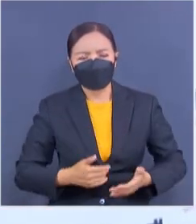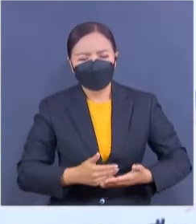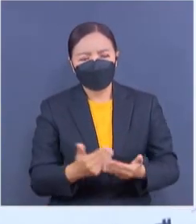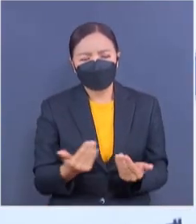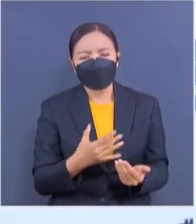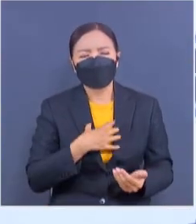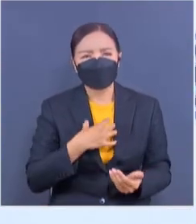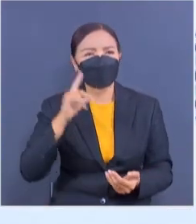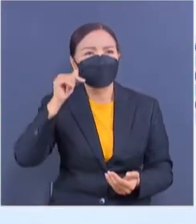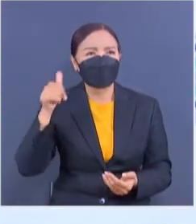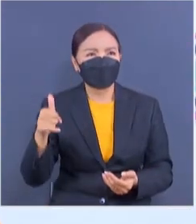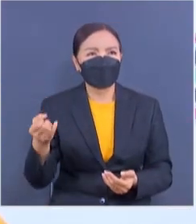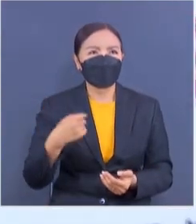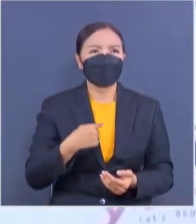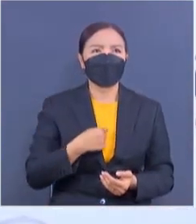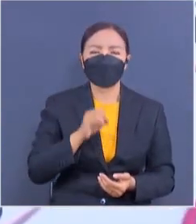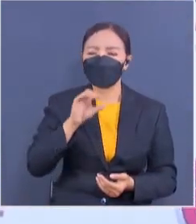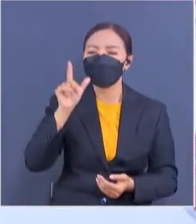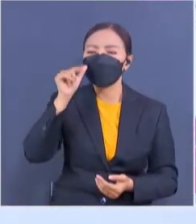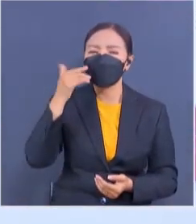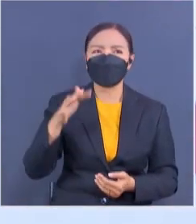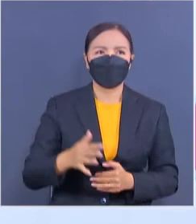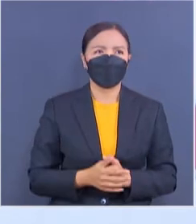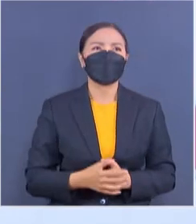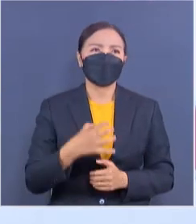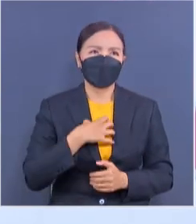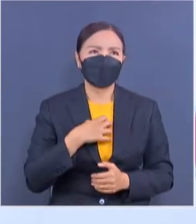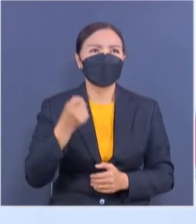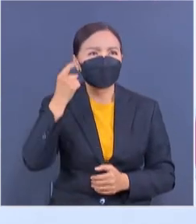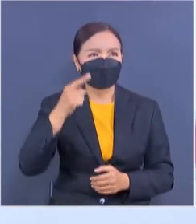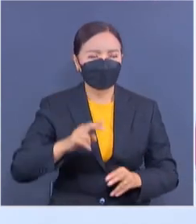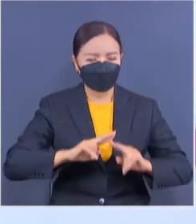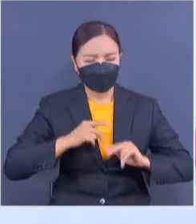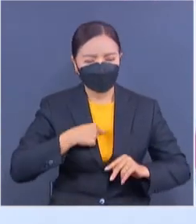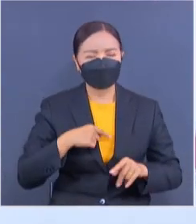ซึ่งเธอเองก็เข้าใจแต่ก็พูดความจริงกับทางคุณแม่นะคะว่าอยากจะให้เข้าใจเธอเช่นกันค่ะ